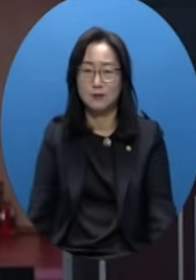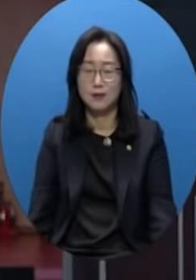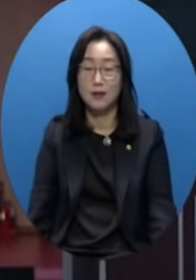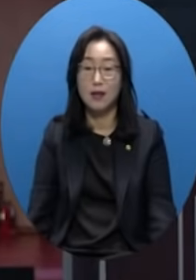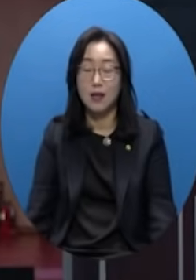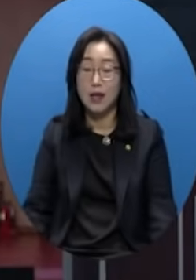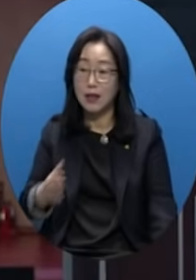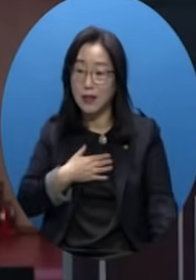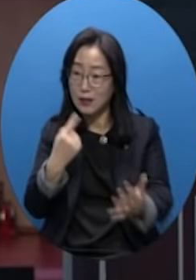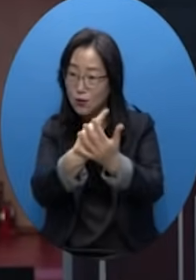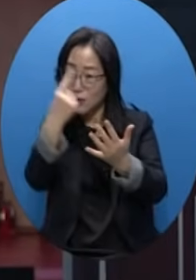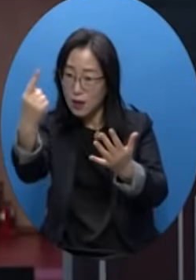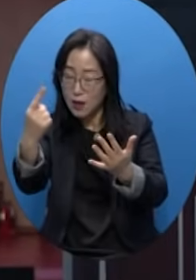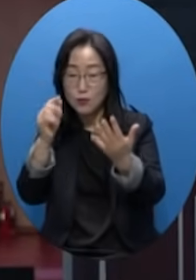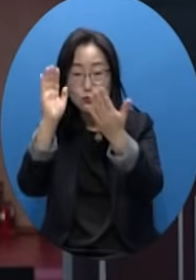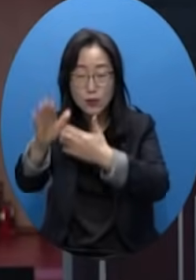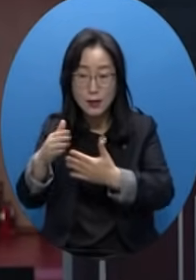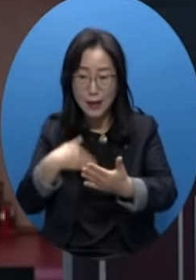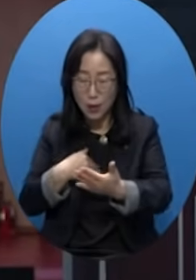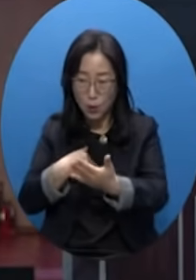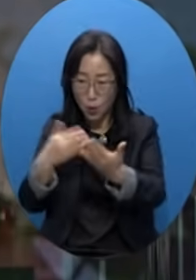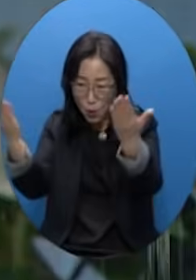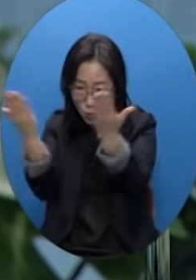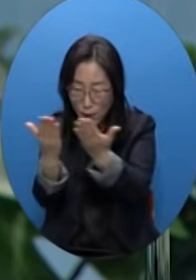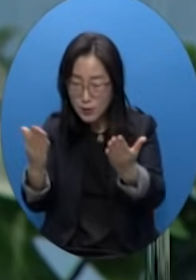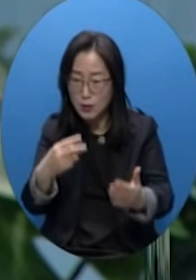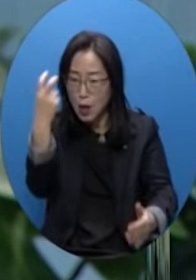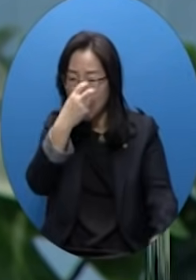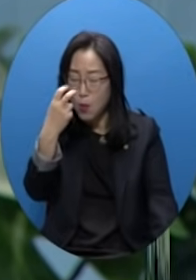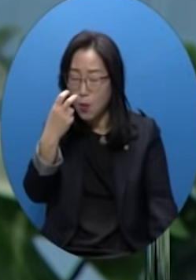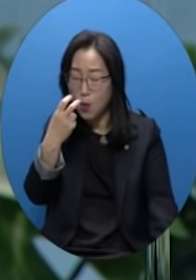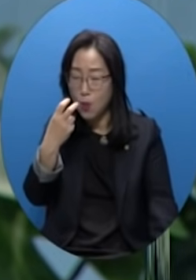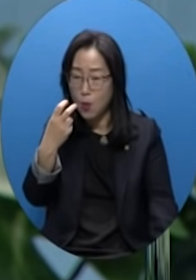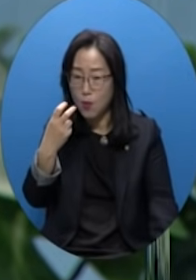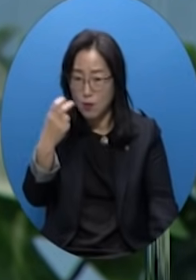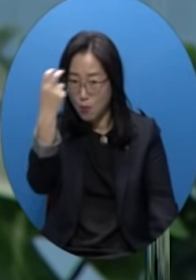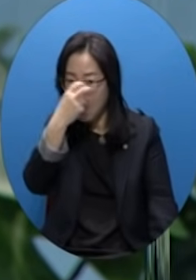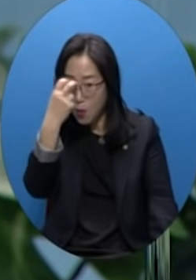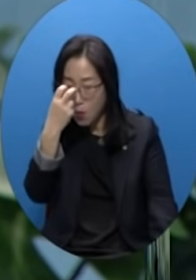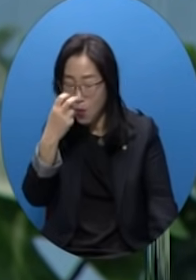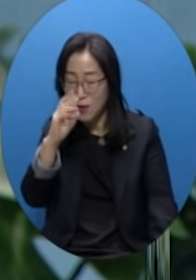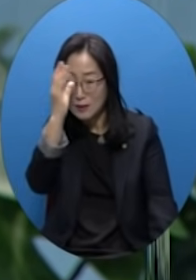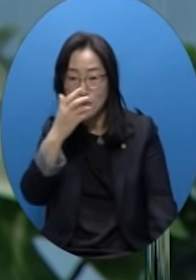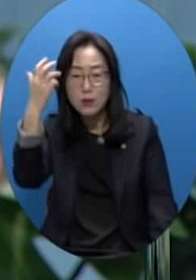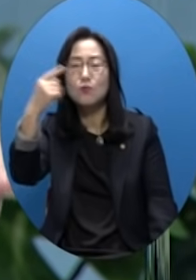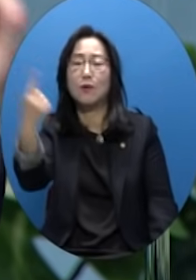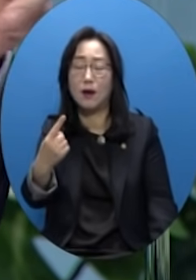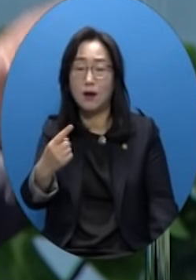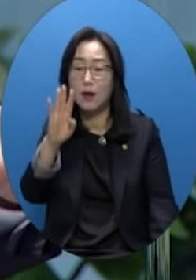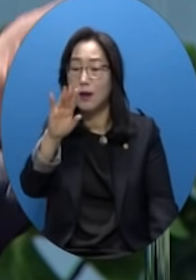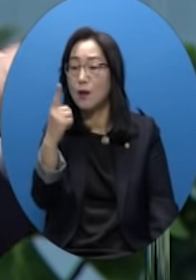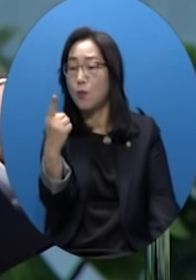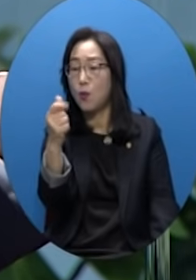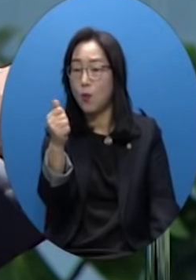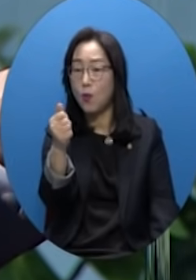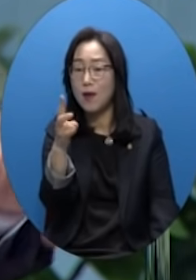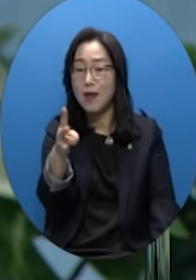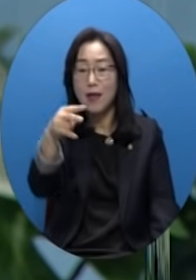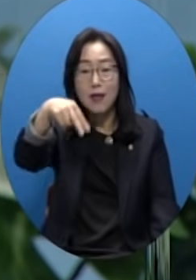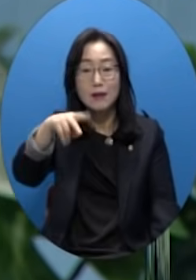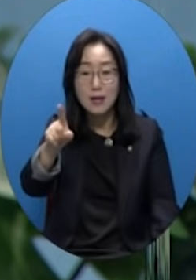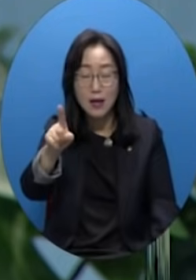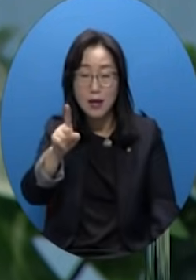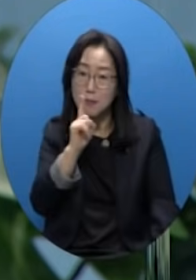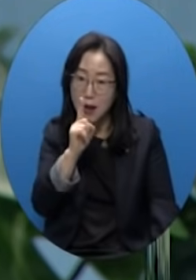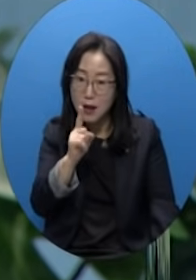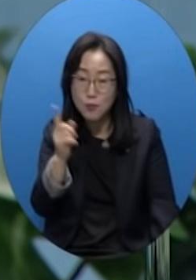내가 가고 난 후에 나와 똑같은 보혜사 올 것이다 이 보혜사 란 말이 여러 가지 말로 보내게 됐습니다